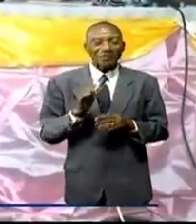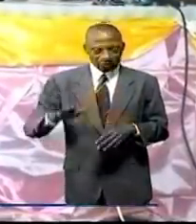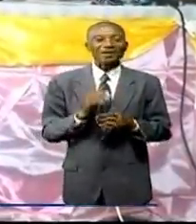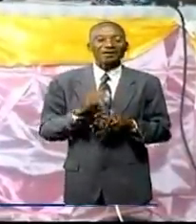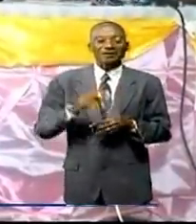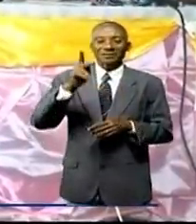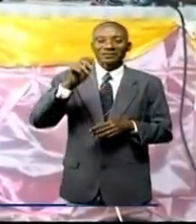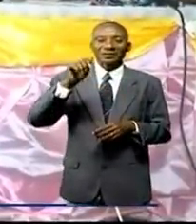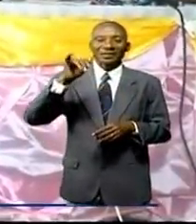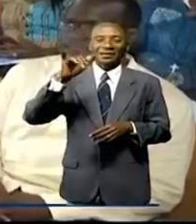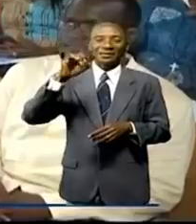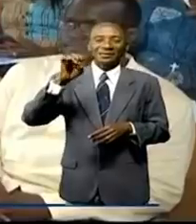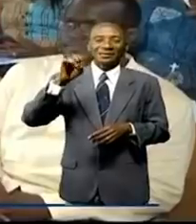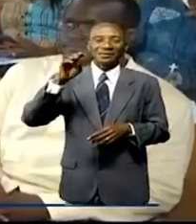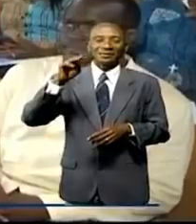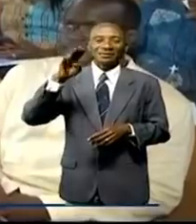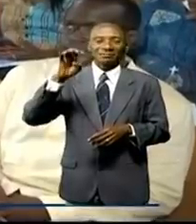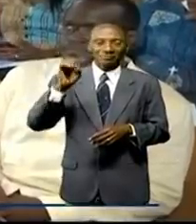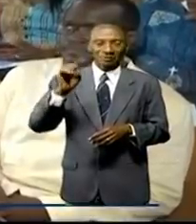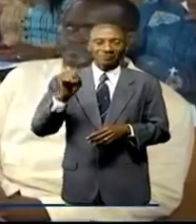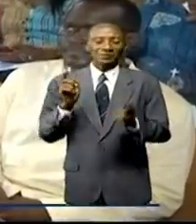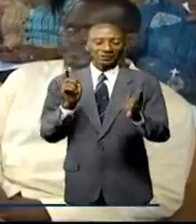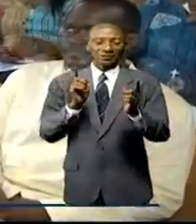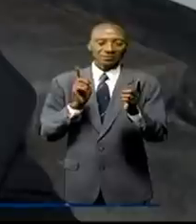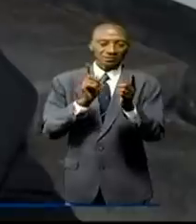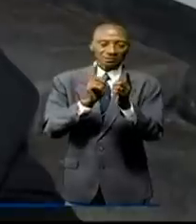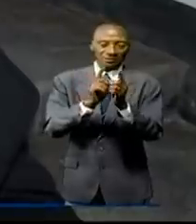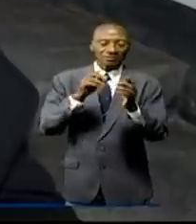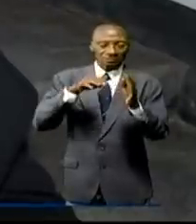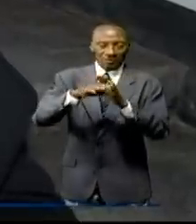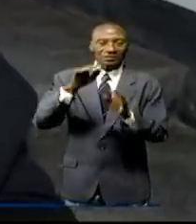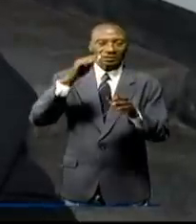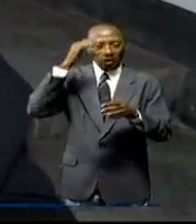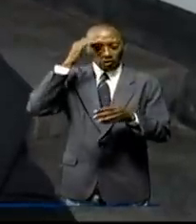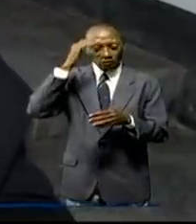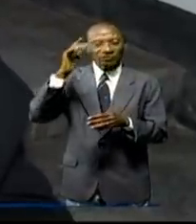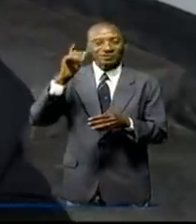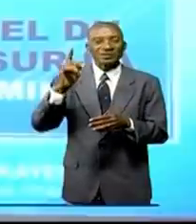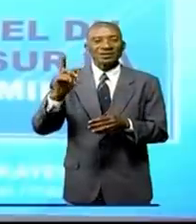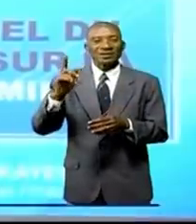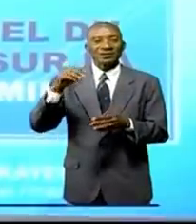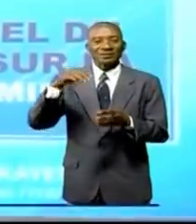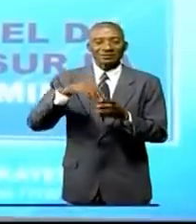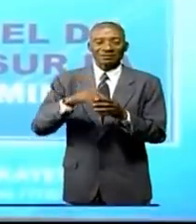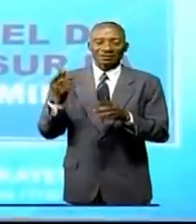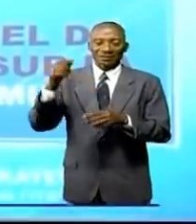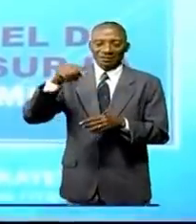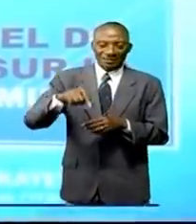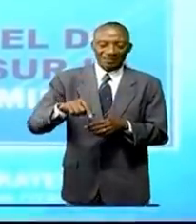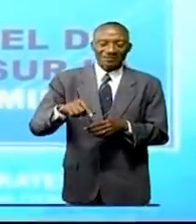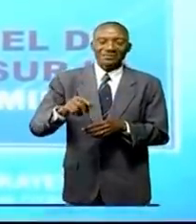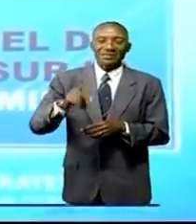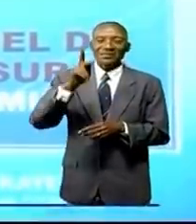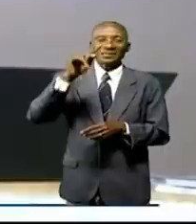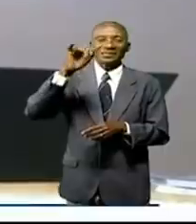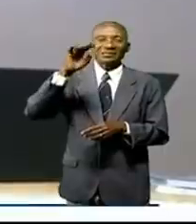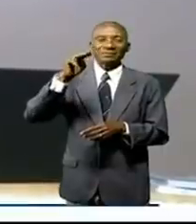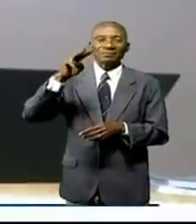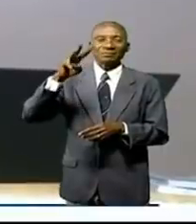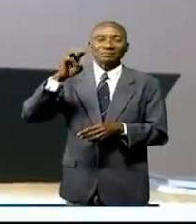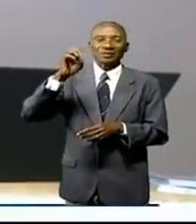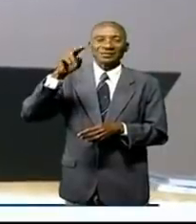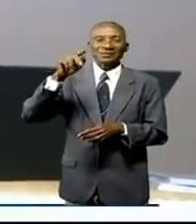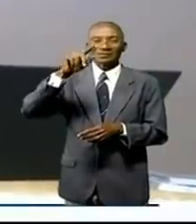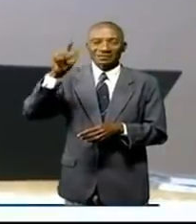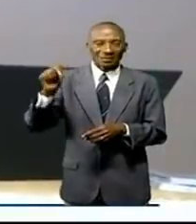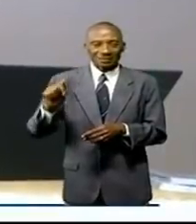Kaimbe, était cette fois à l'université Loyola, précisément dans le quartier Kimwenza, dans la commune de Mongafula. Sur place,